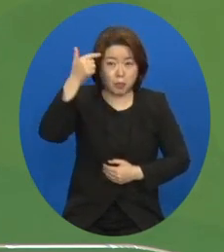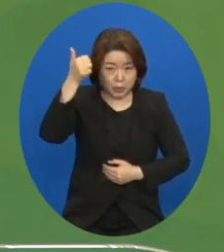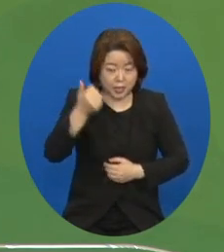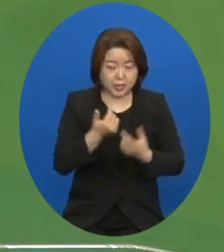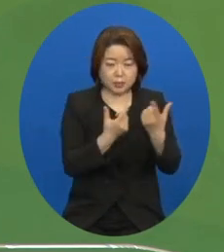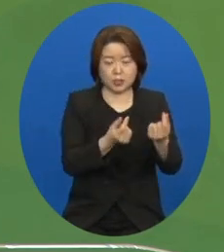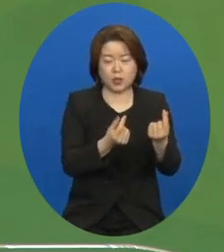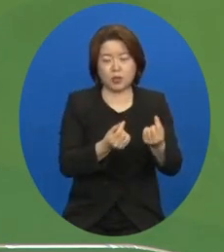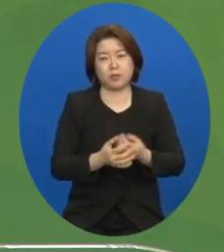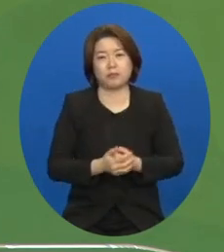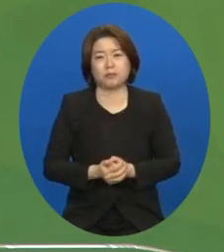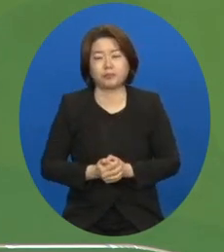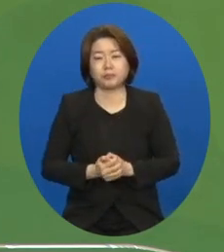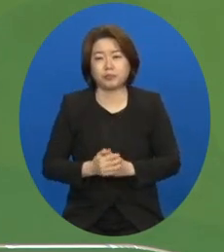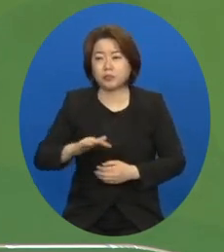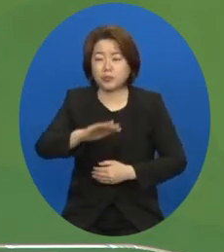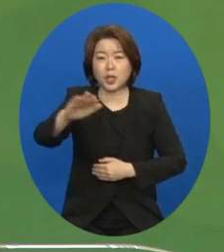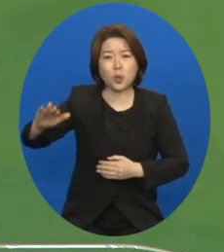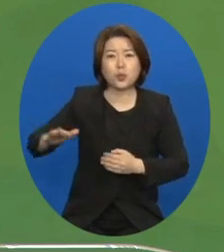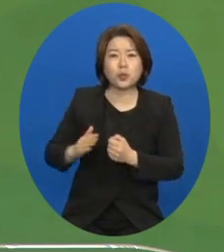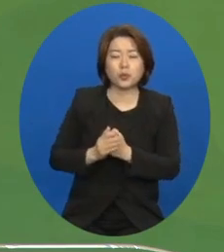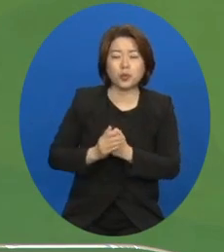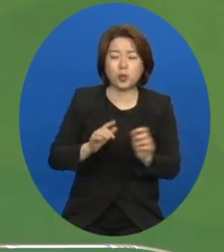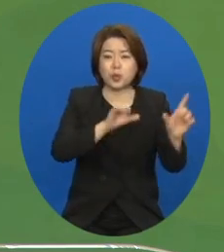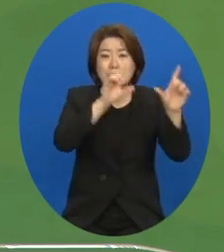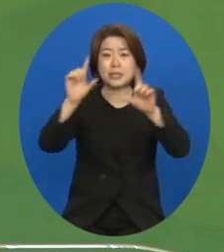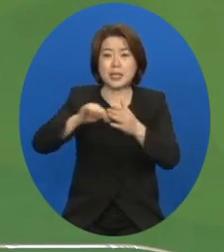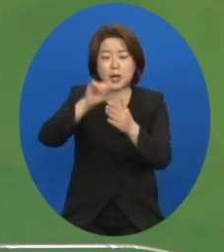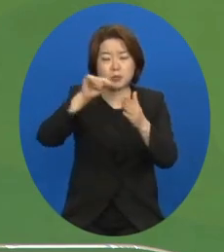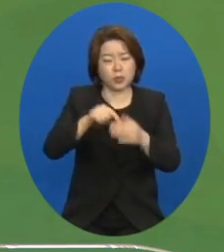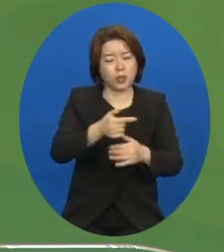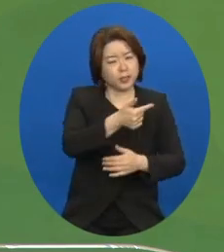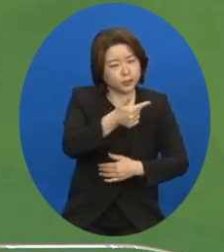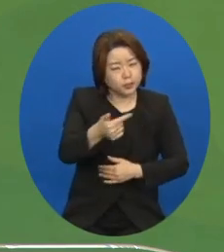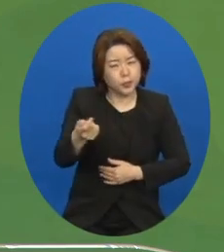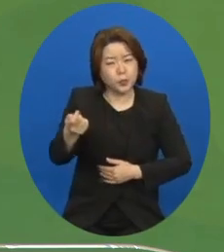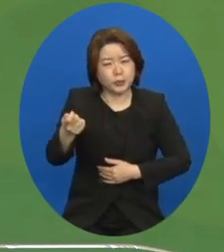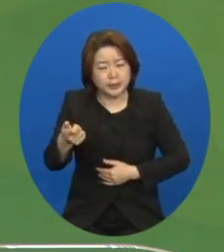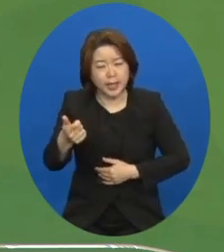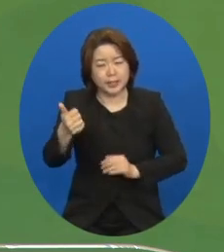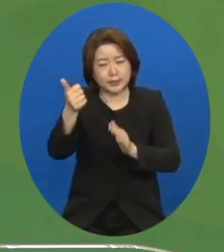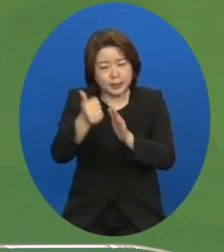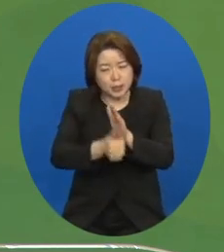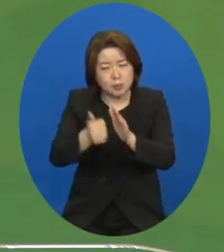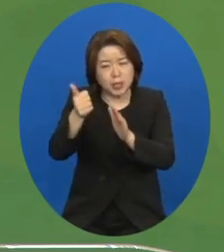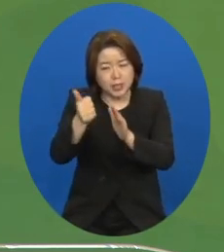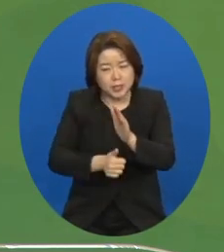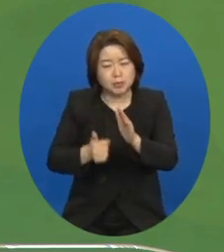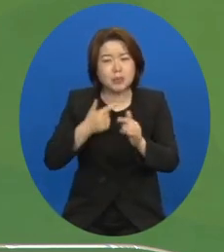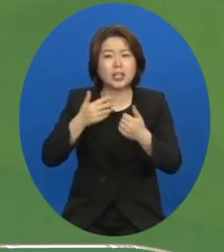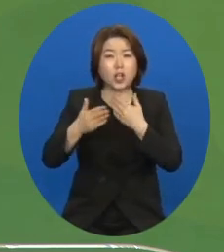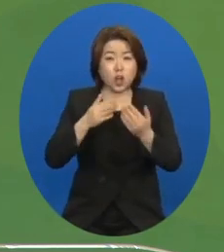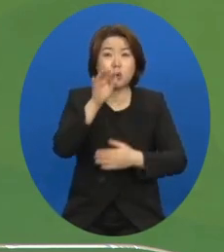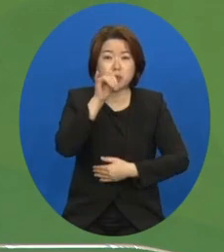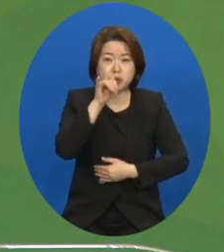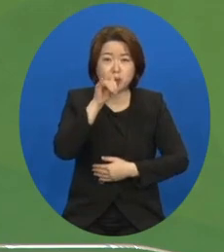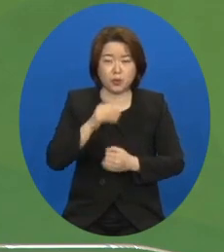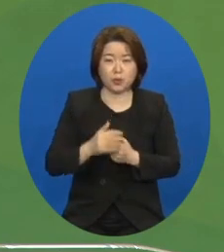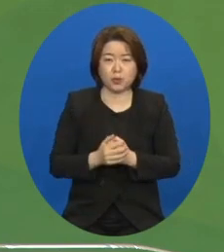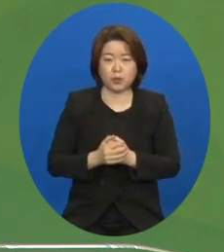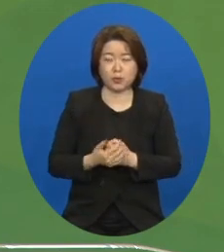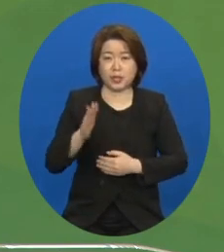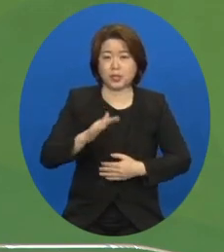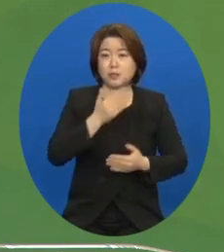목사님처럼 우리도 우리의 삶 속에 크고 작은 실패를 계속 경험합니다. 근데